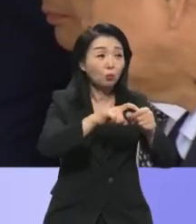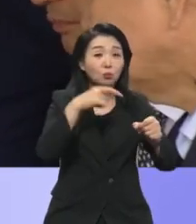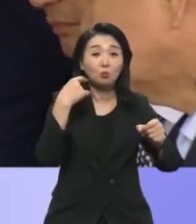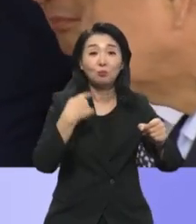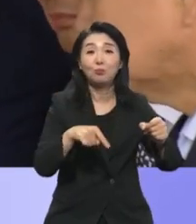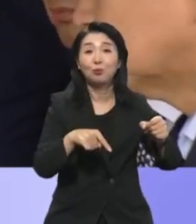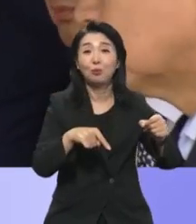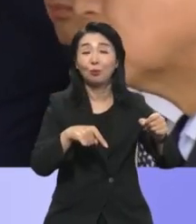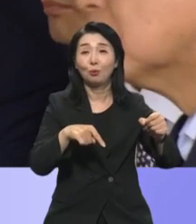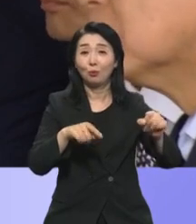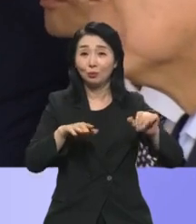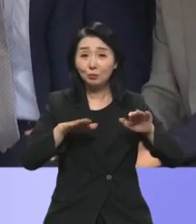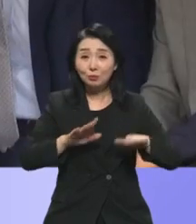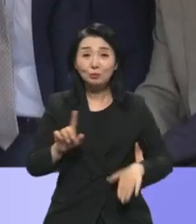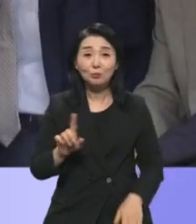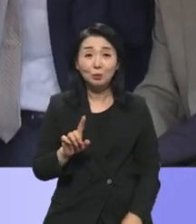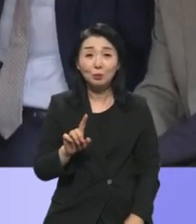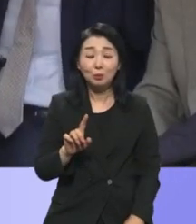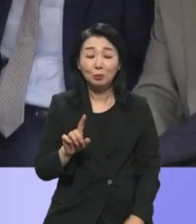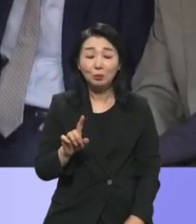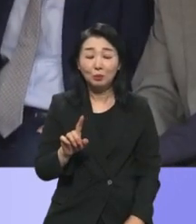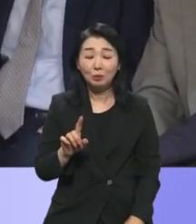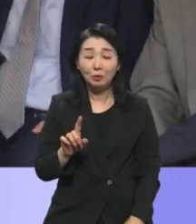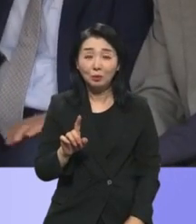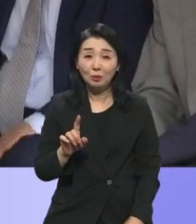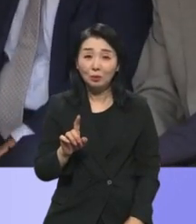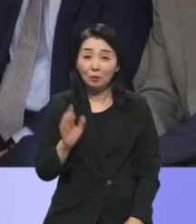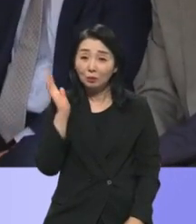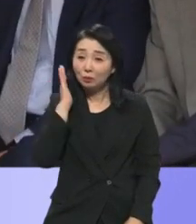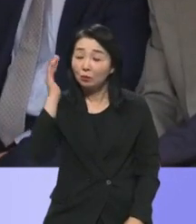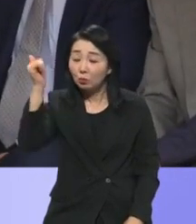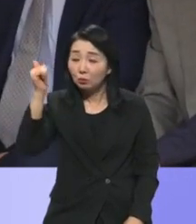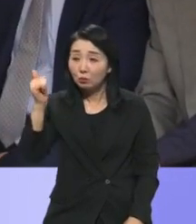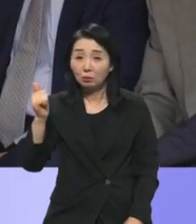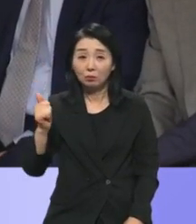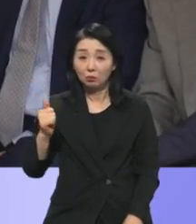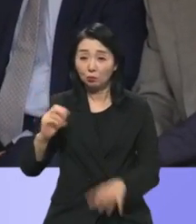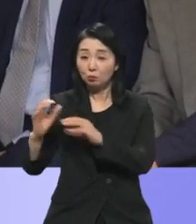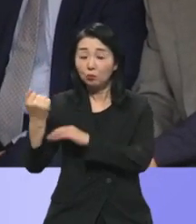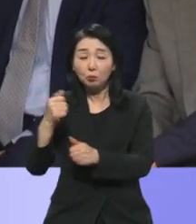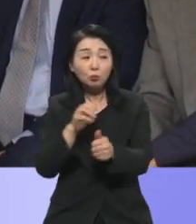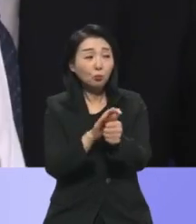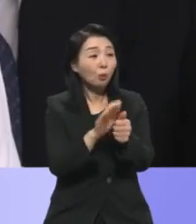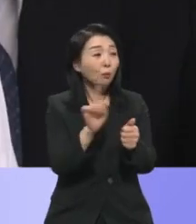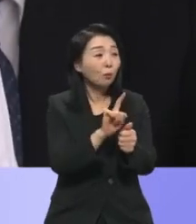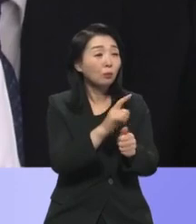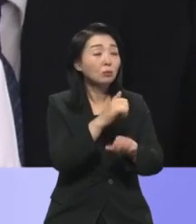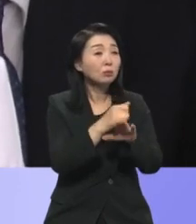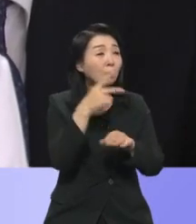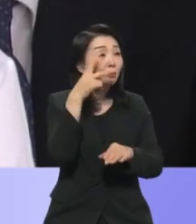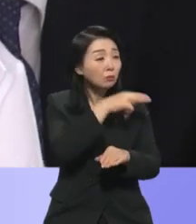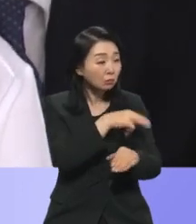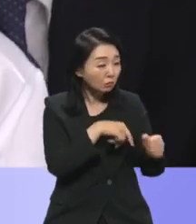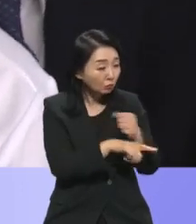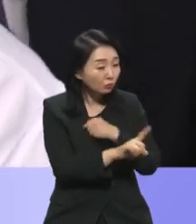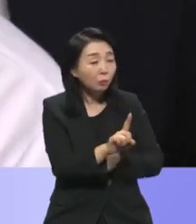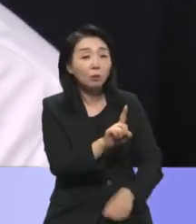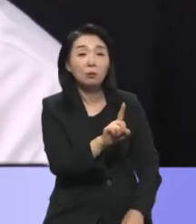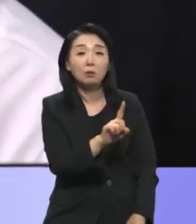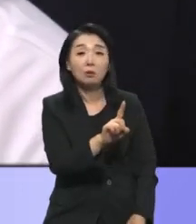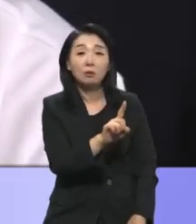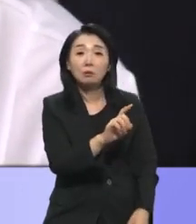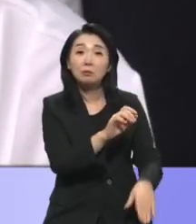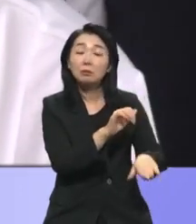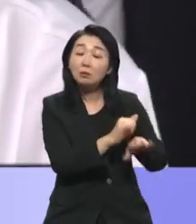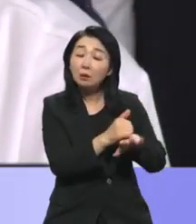뭐길래 어떻게 하길래 여당 정부 혹은 대통령이 물 해줘야 단식을 끊을 수 있는 명분이 생기나 그렇게 가면